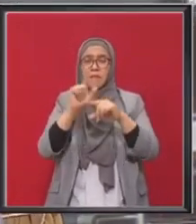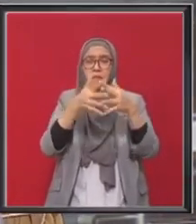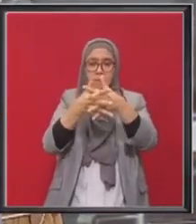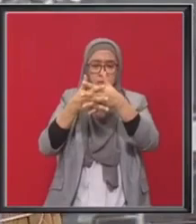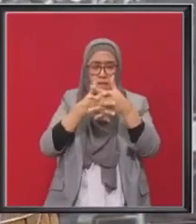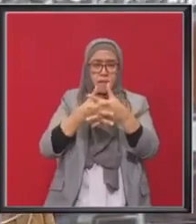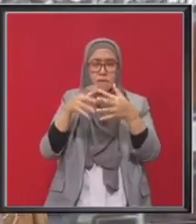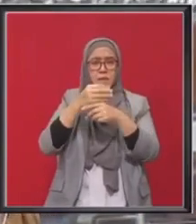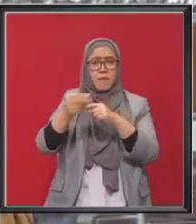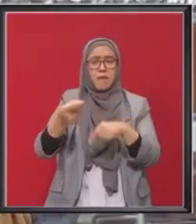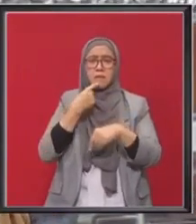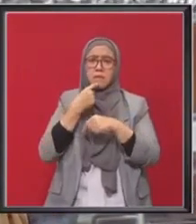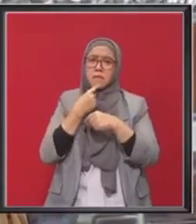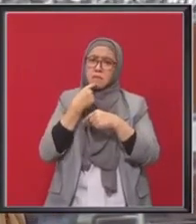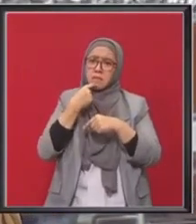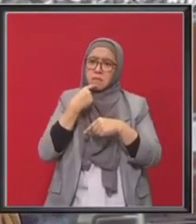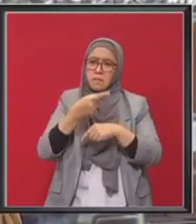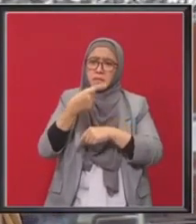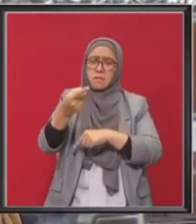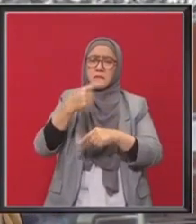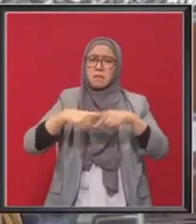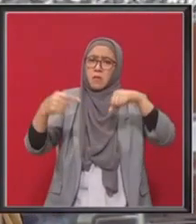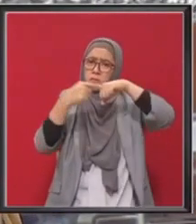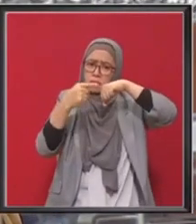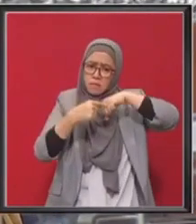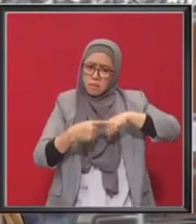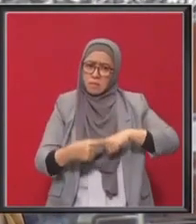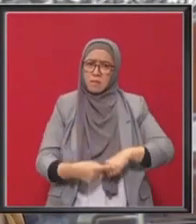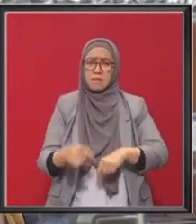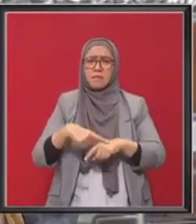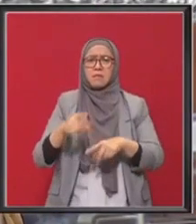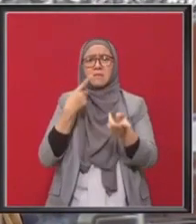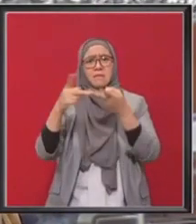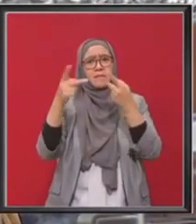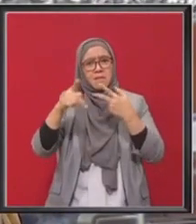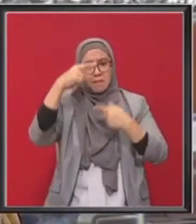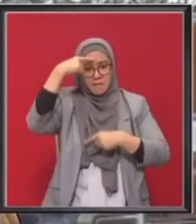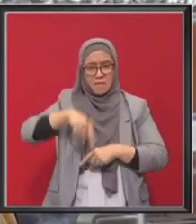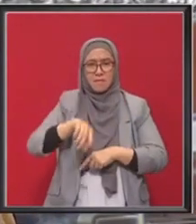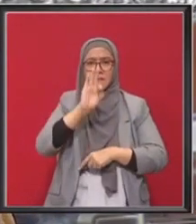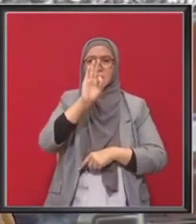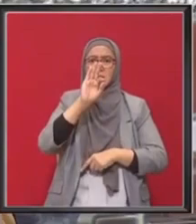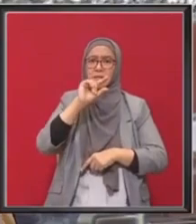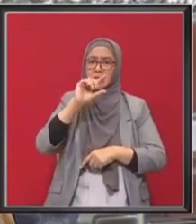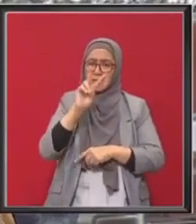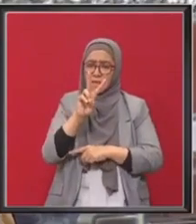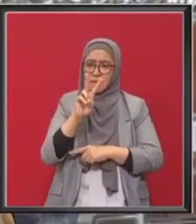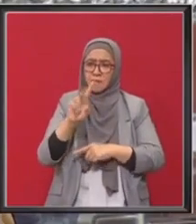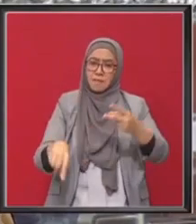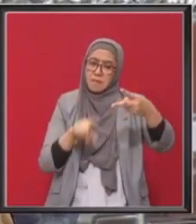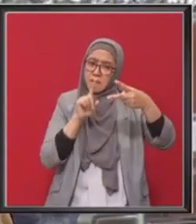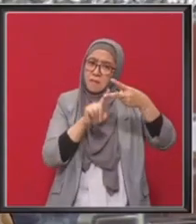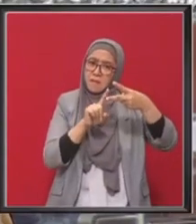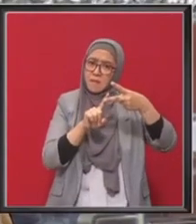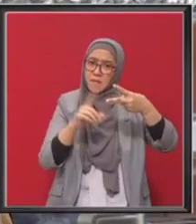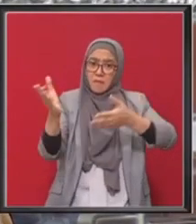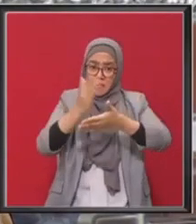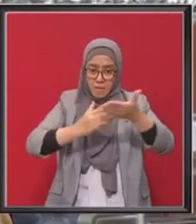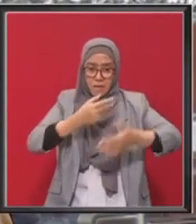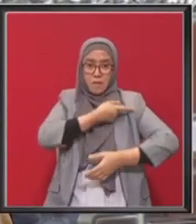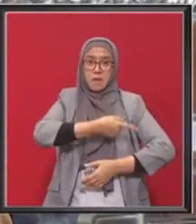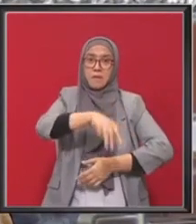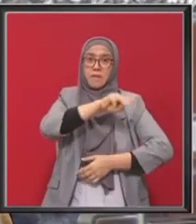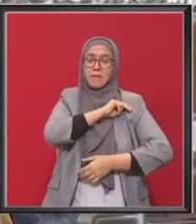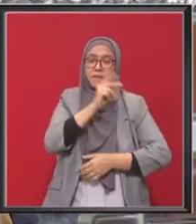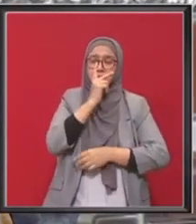yang tidak berasas tada FB itu yang kita mengetuk pintu yang kedua yang sangat penting sekali lagi ilah Adakah pihak Kementerian melihat